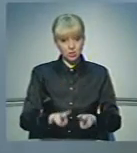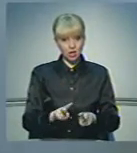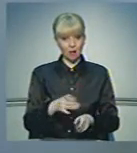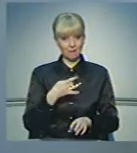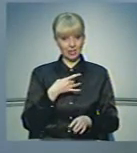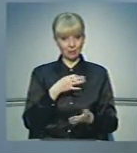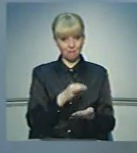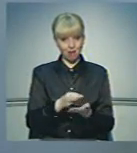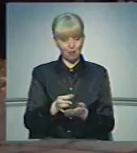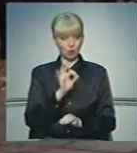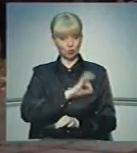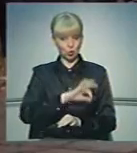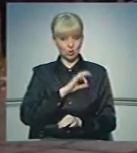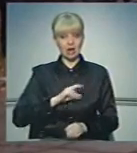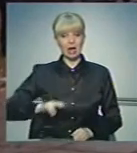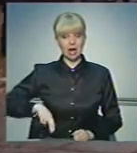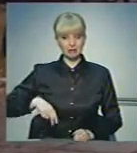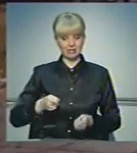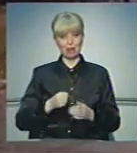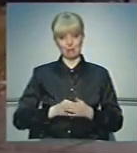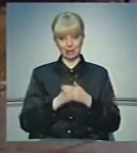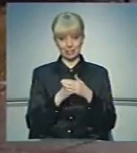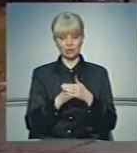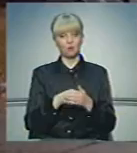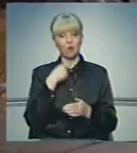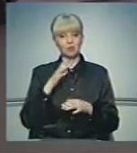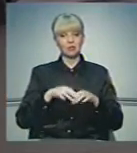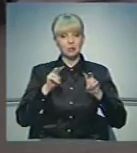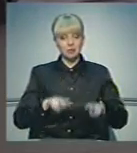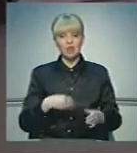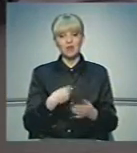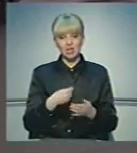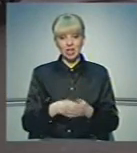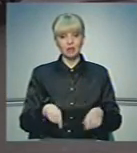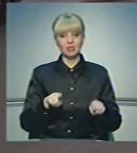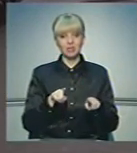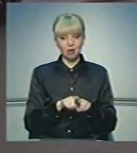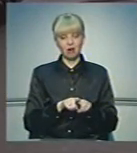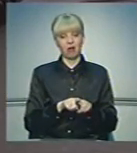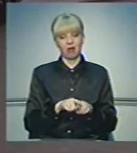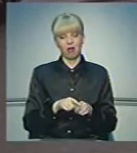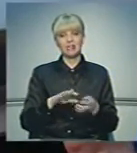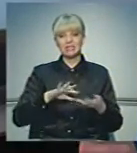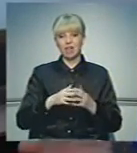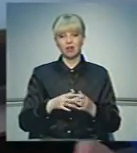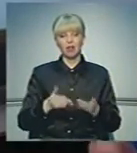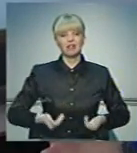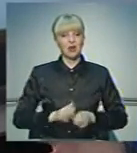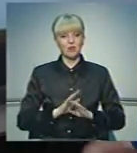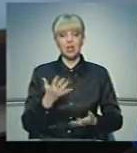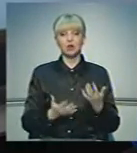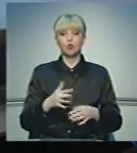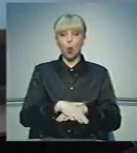білими плямами, застосують адміністративний принцип. А ще, кажуть фахівці, фінансово такі села просто не виживуть. Якщо